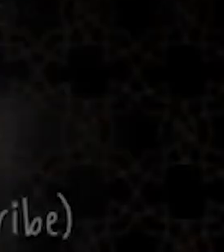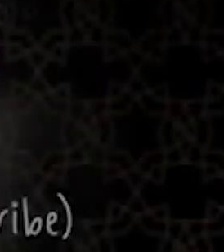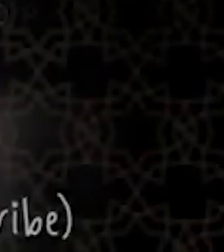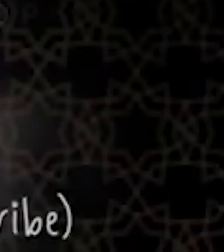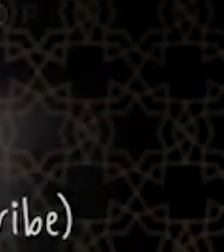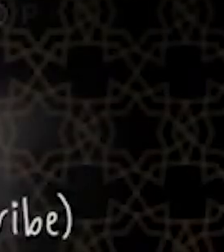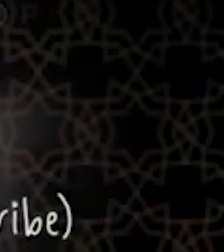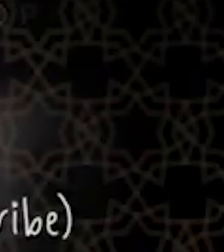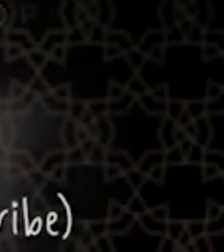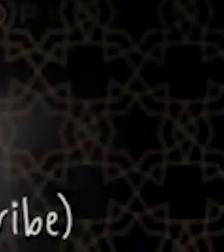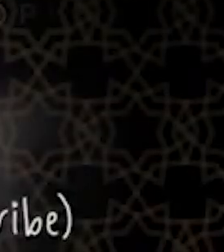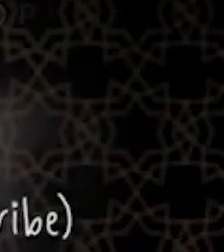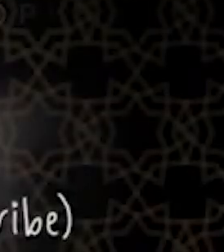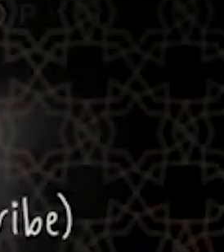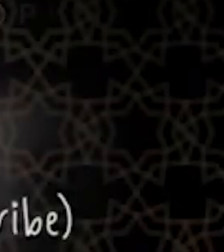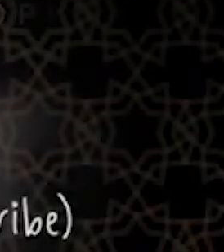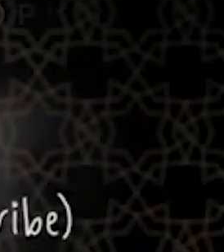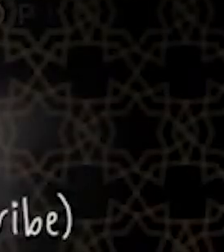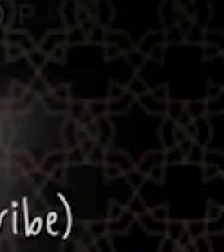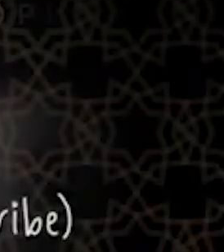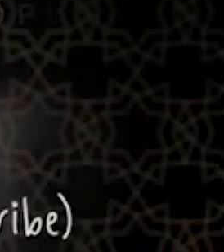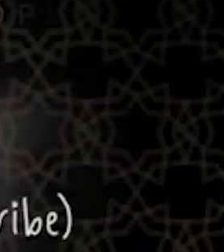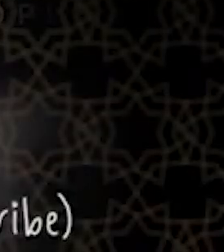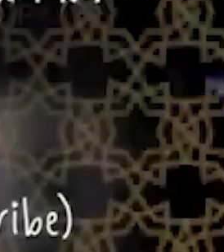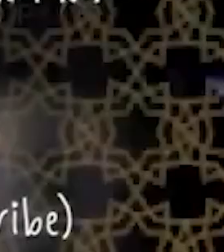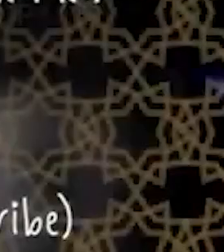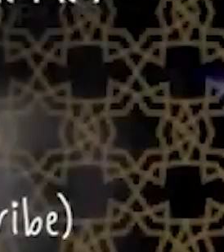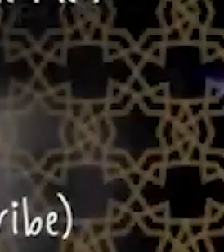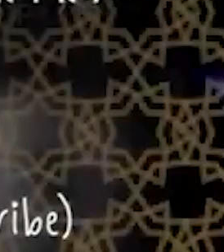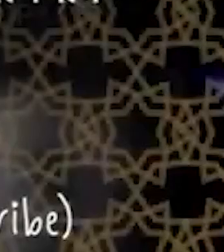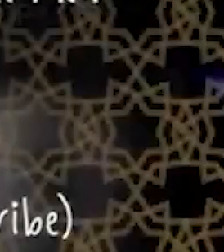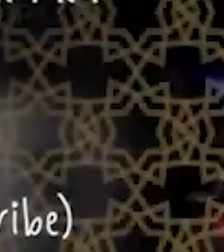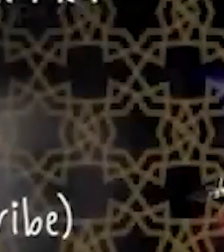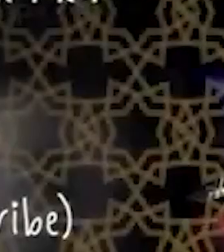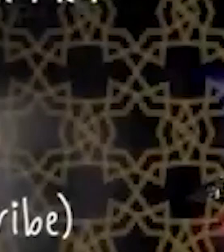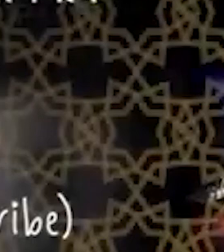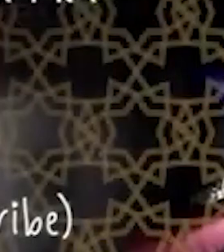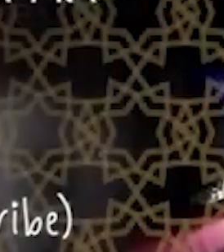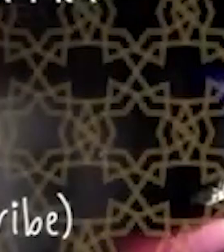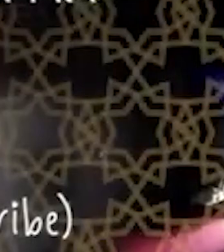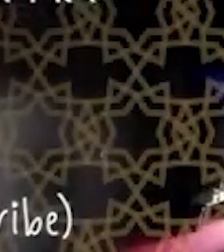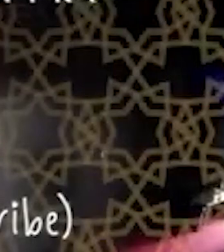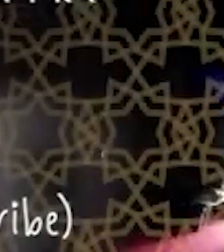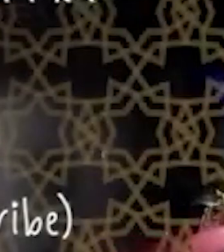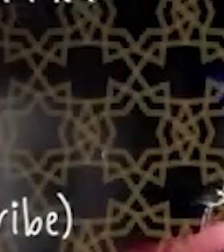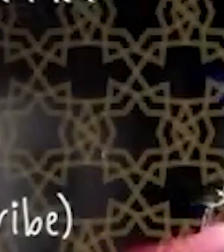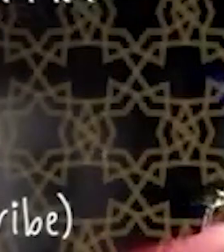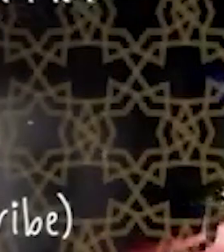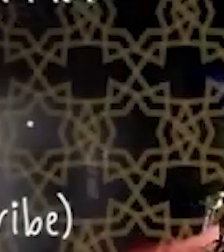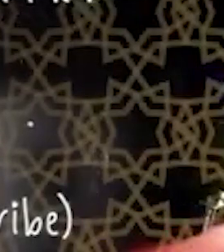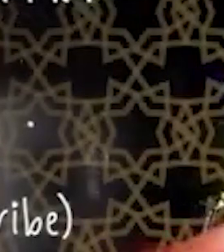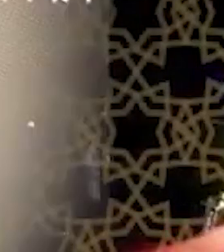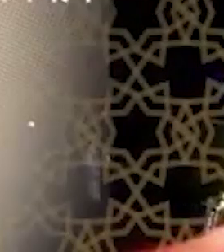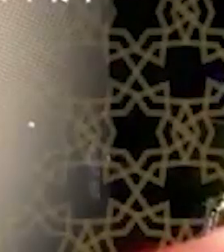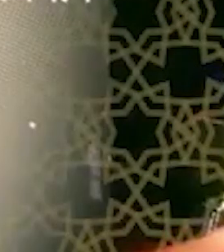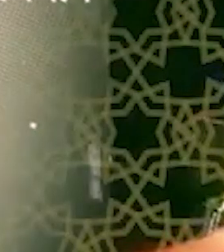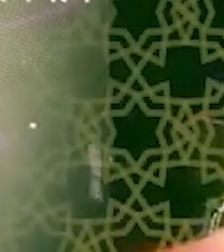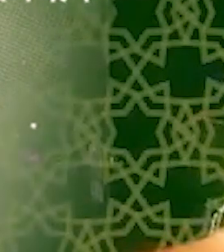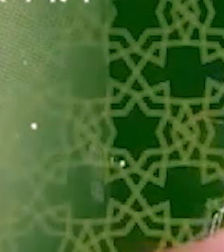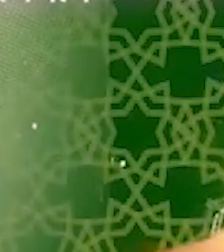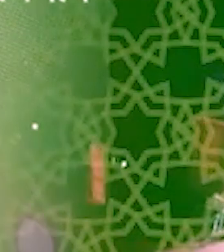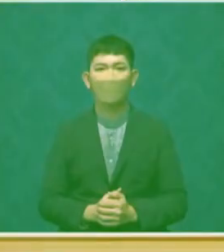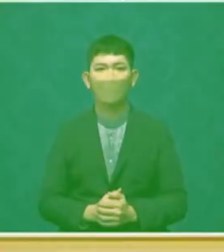เราคือคนขีดเส้นทางนี้เอง เส้นทางของการเปลี่ยนแลง